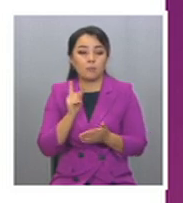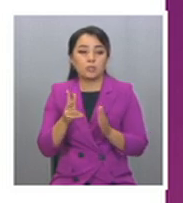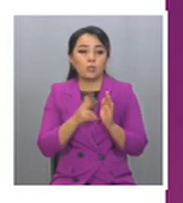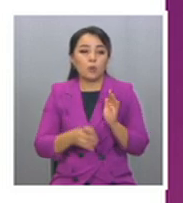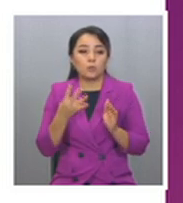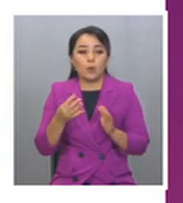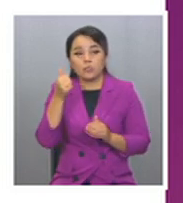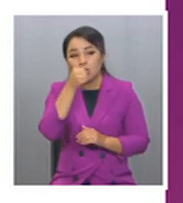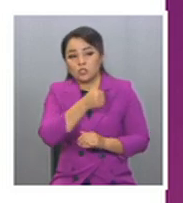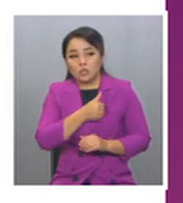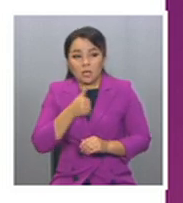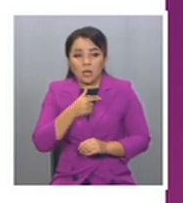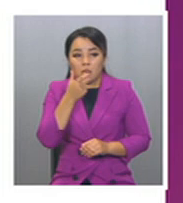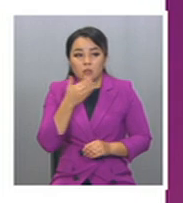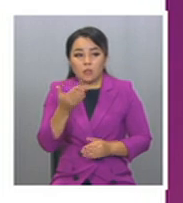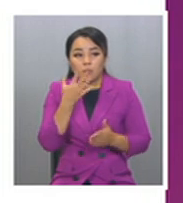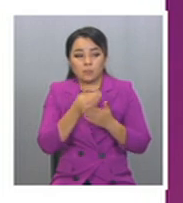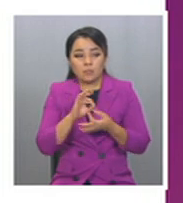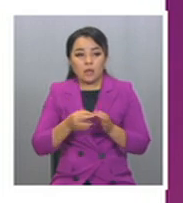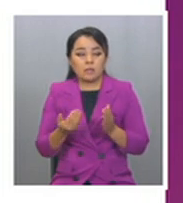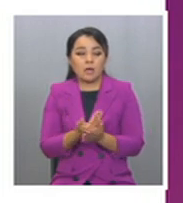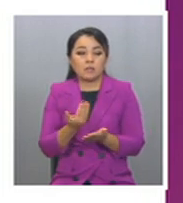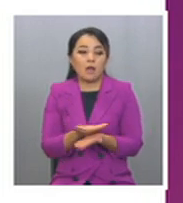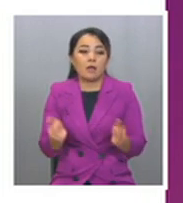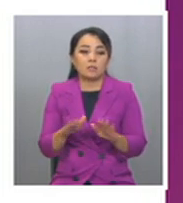1804 жылы этнографиялық мәліметтер қалдырған.